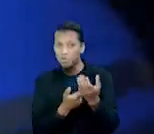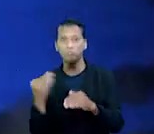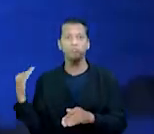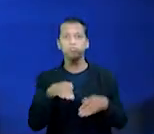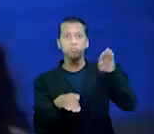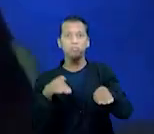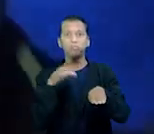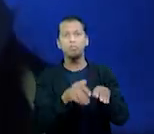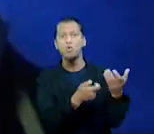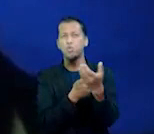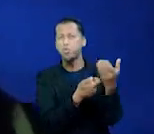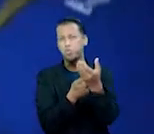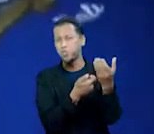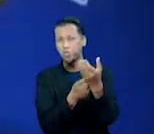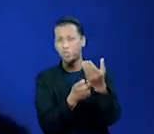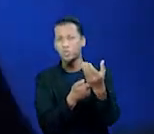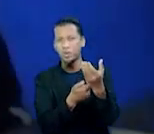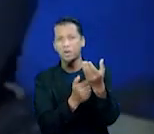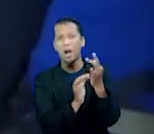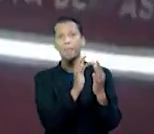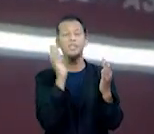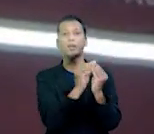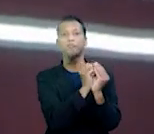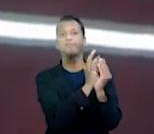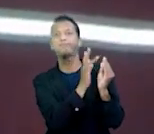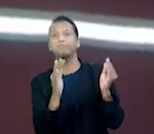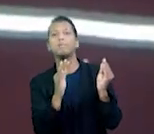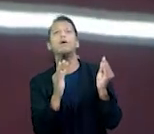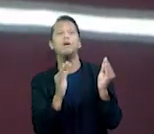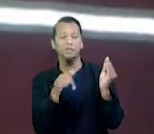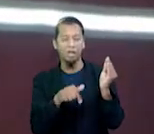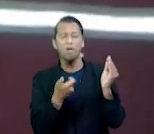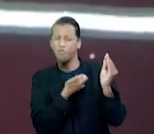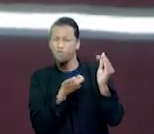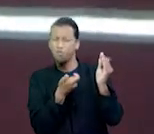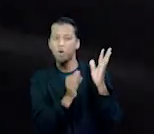kebakaran yang tiba di lokasi berupaya melokalisir api agar tidak merembet